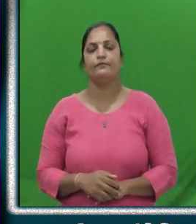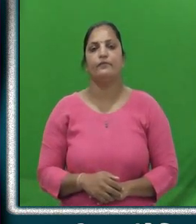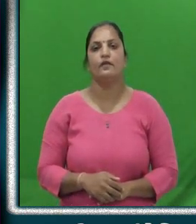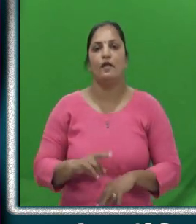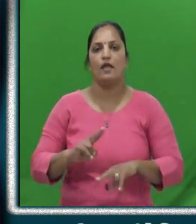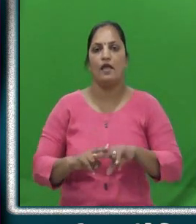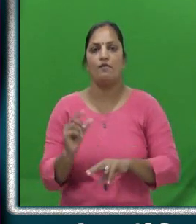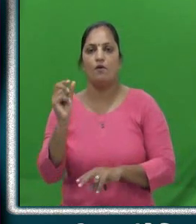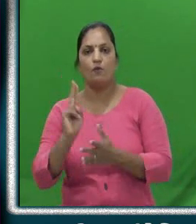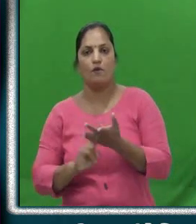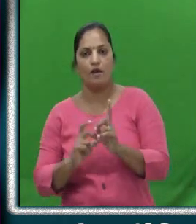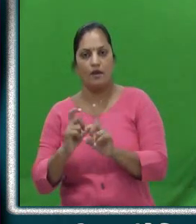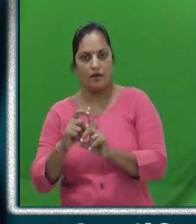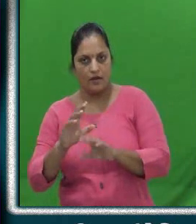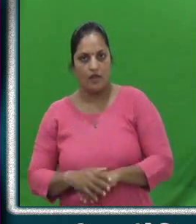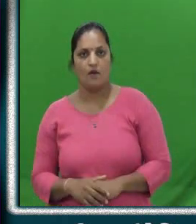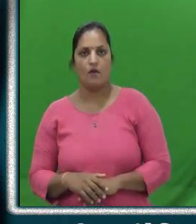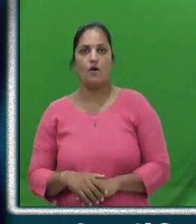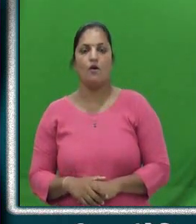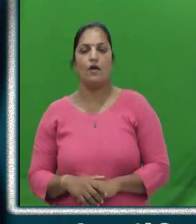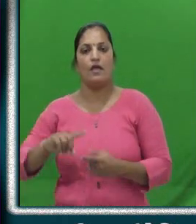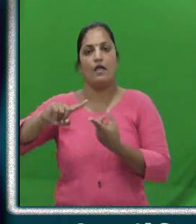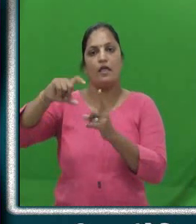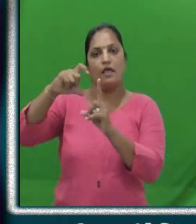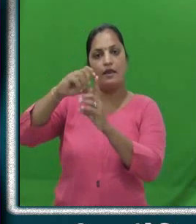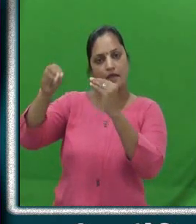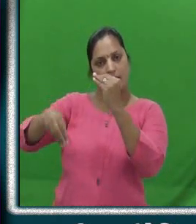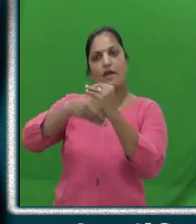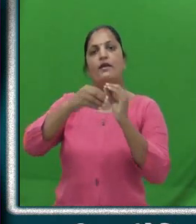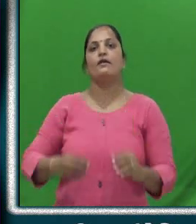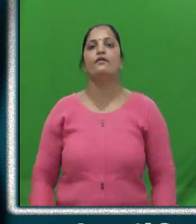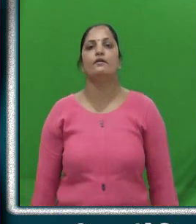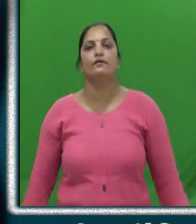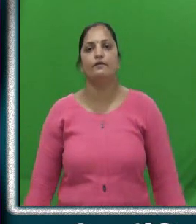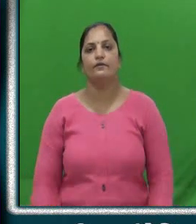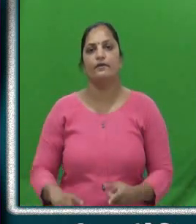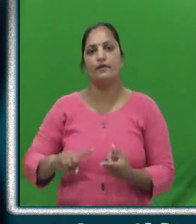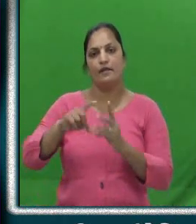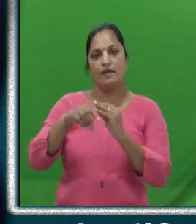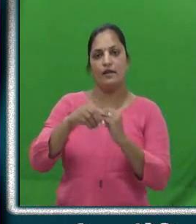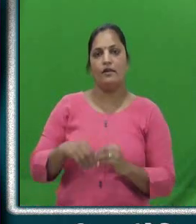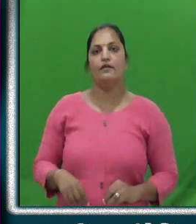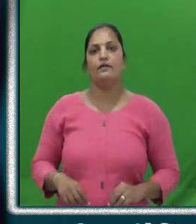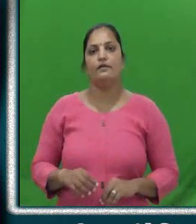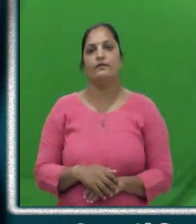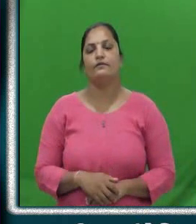તો નીકળી જશે પણ જે વર્બ હશે એ વર્બનું આપણે શું કરવું પડશે શું કરવું